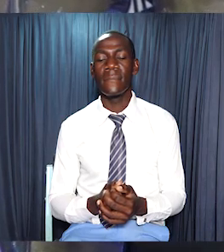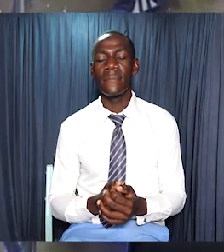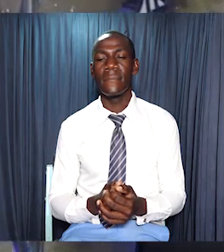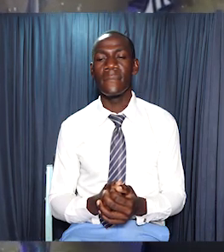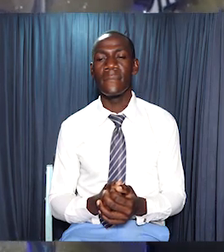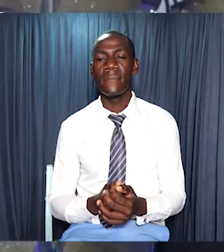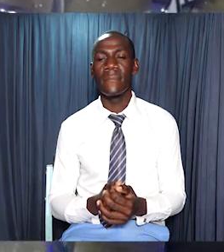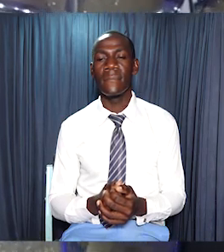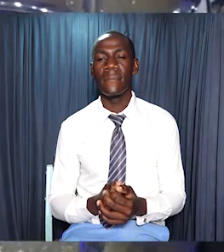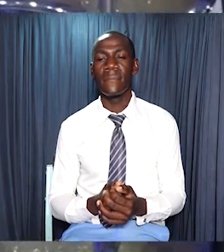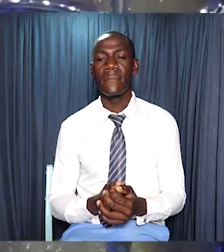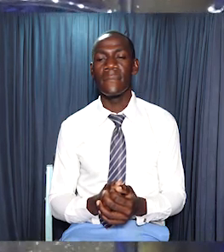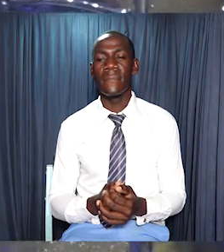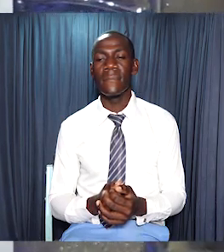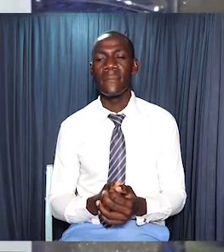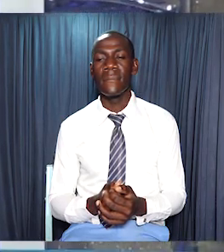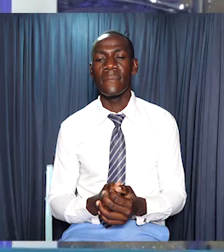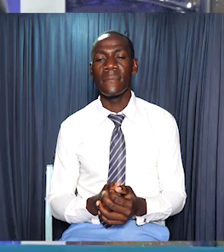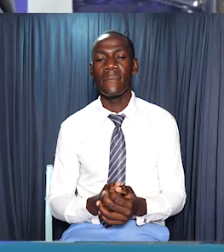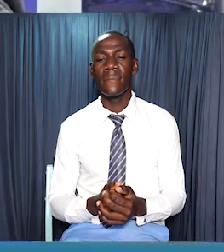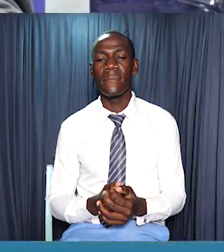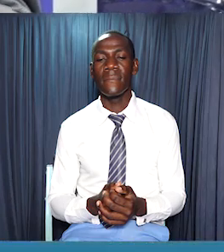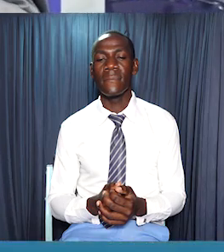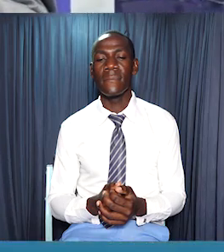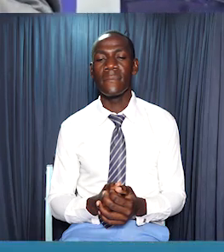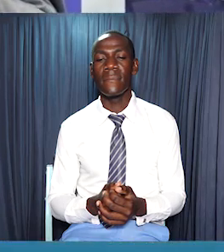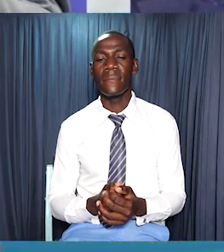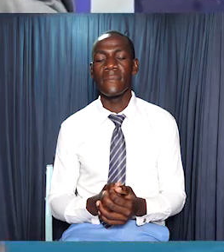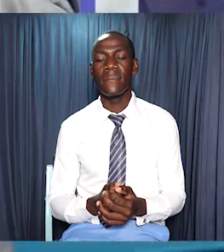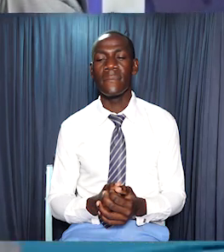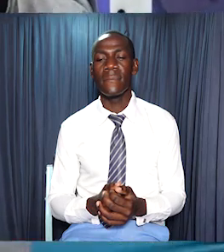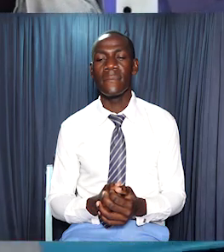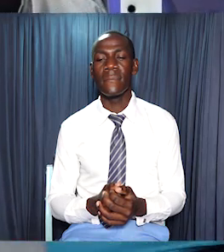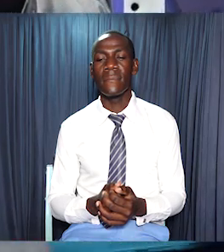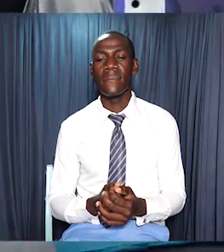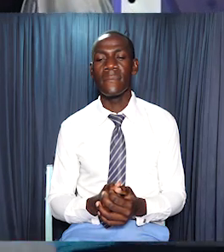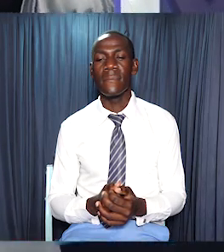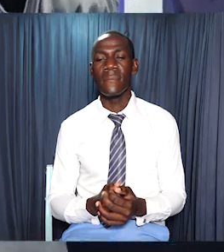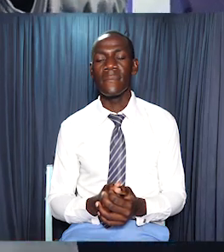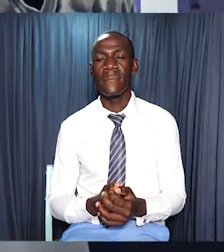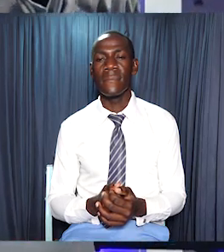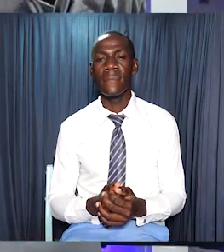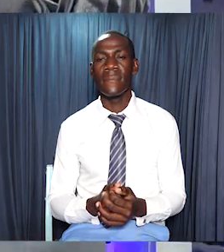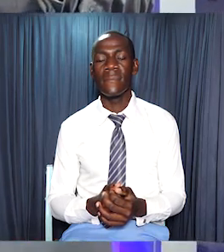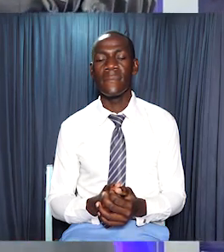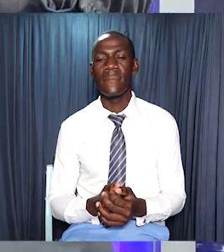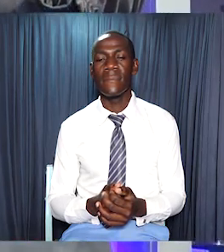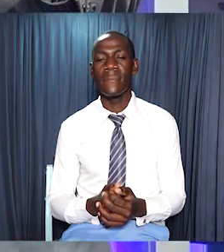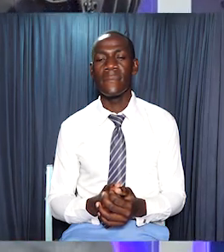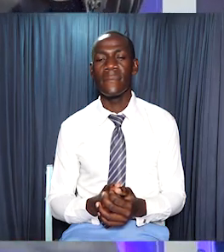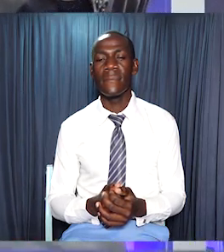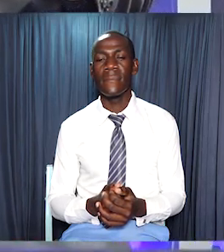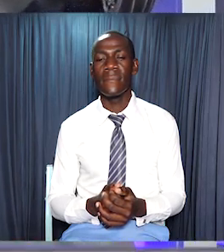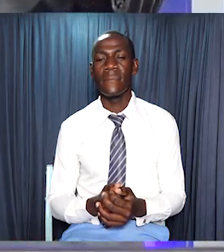a strange country, dwelling in tabernacles with Isaac and Jacob, the heirs with him of the same promise. For he looked for a